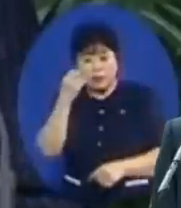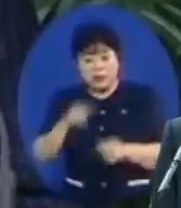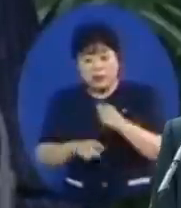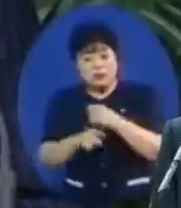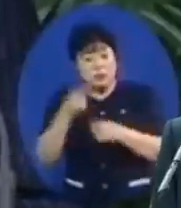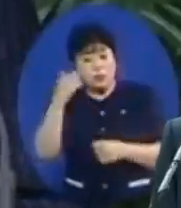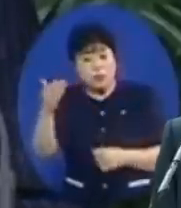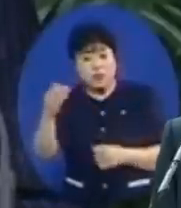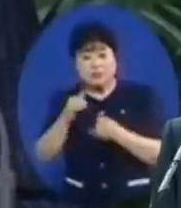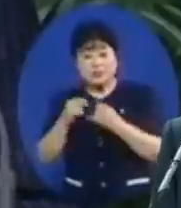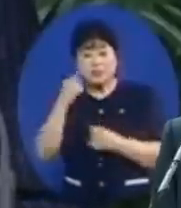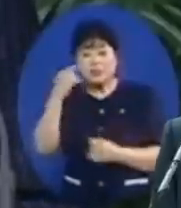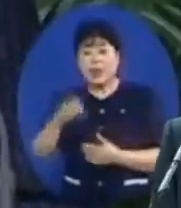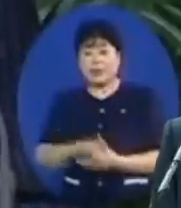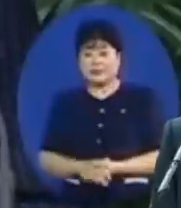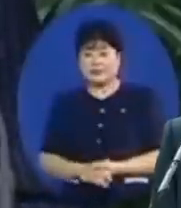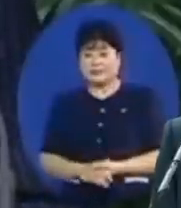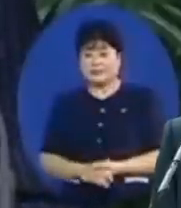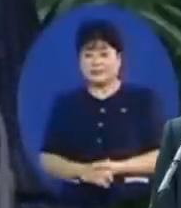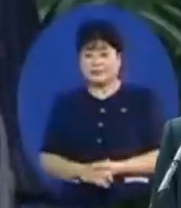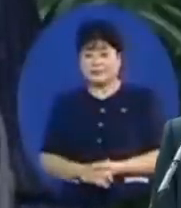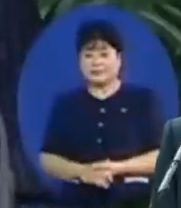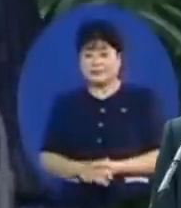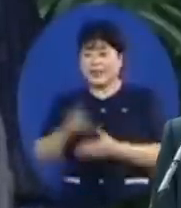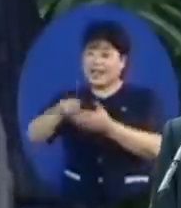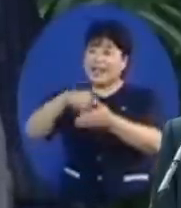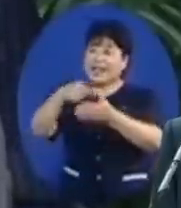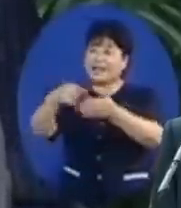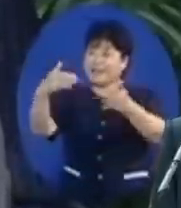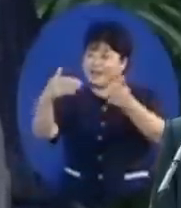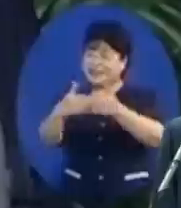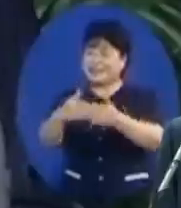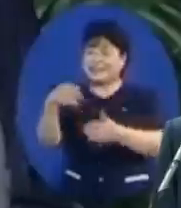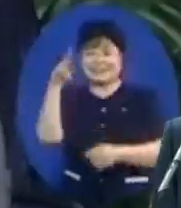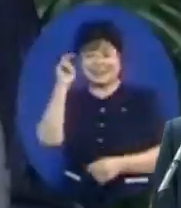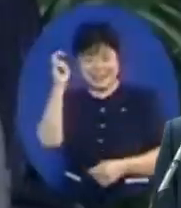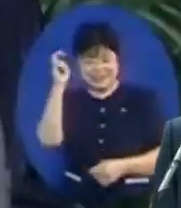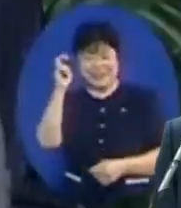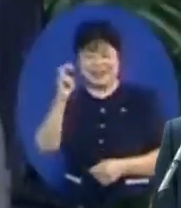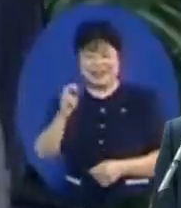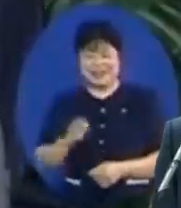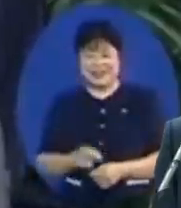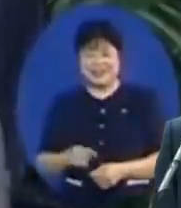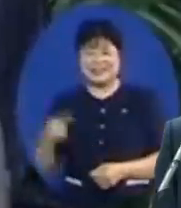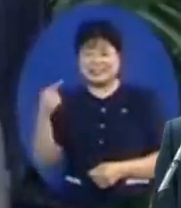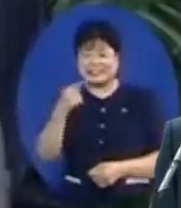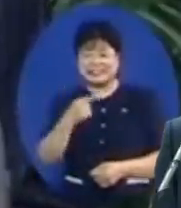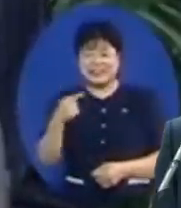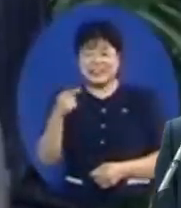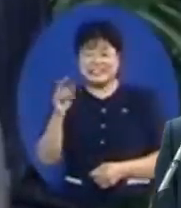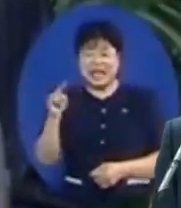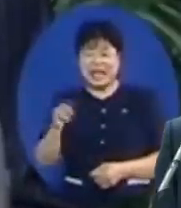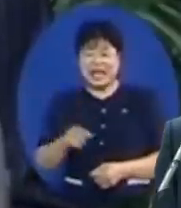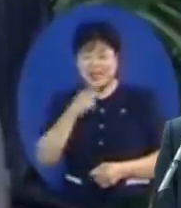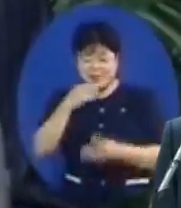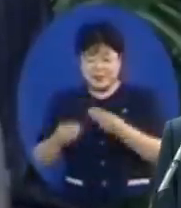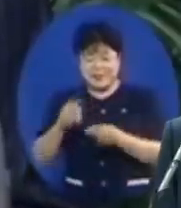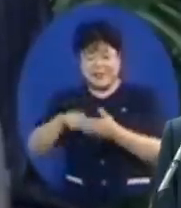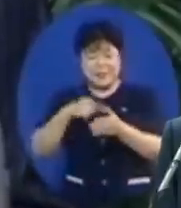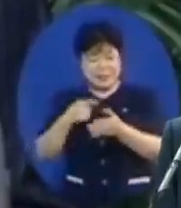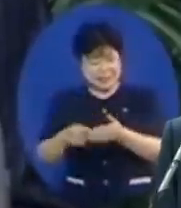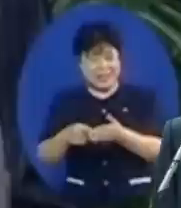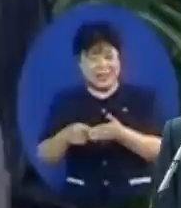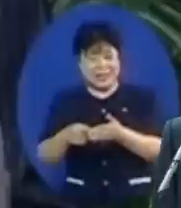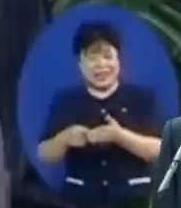그럼 사람들이 다 뭐라고 말하냐면 공약을 끝에 가면서 갚았구나. 나라 돈 천냥 갚았구나. 갚지 않고는